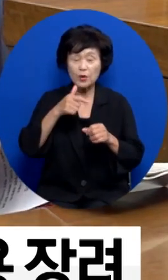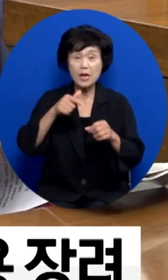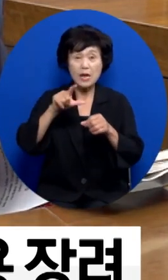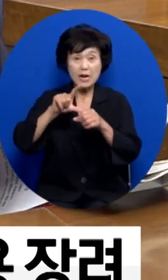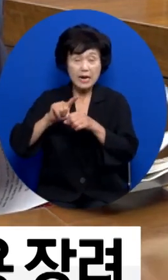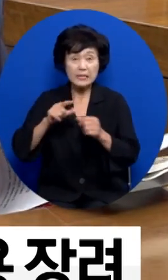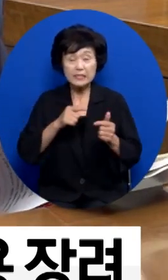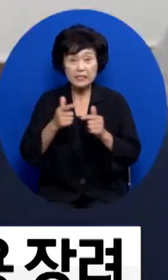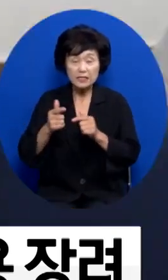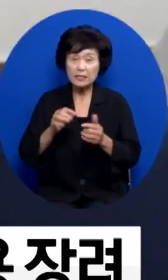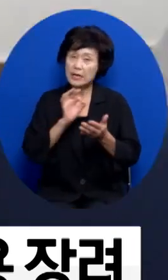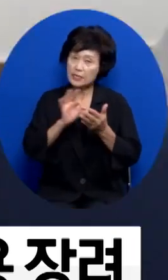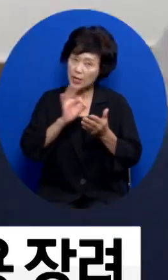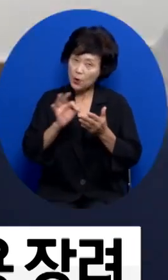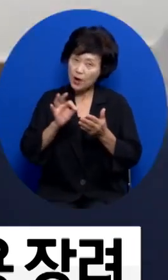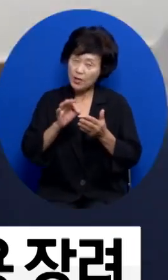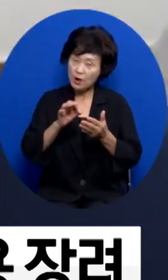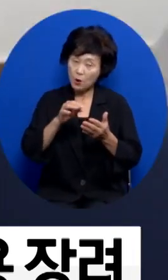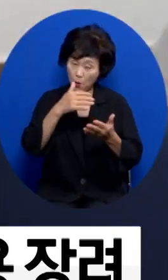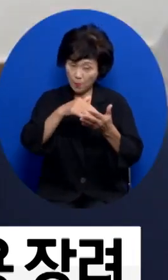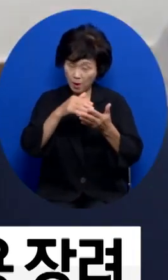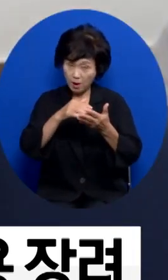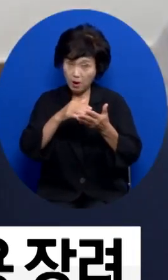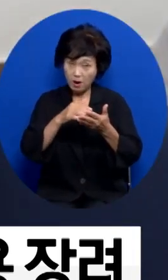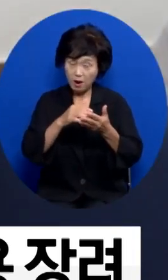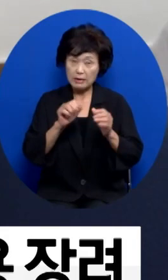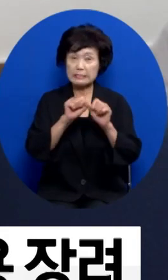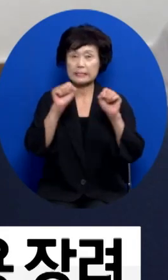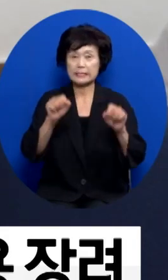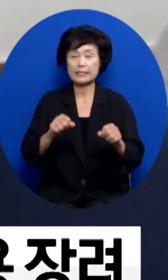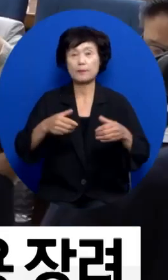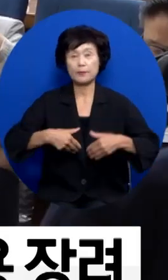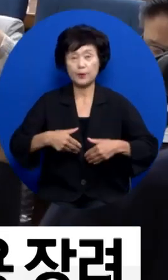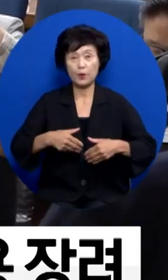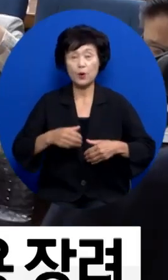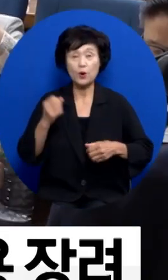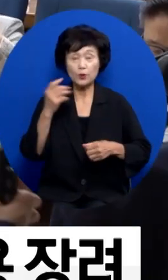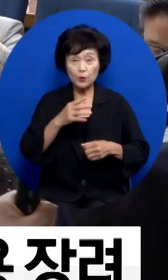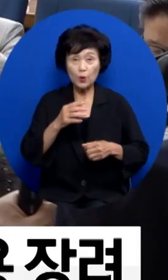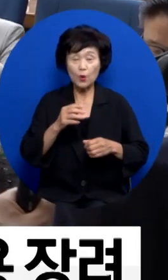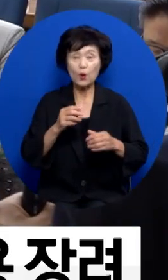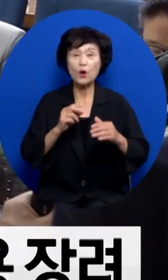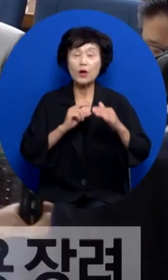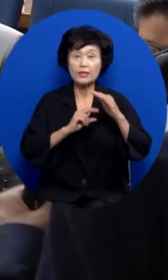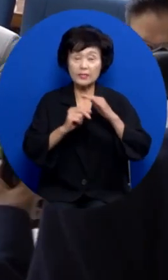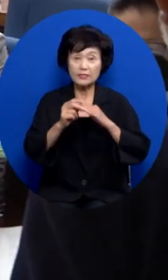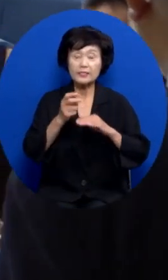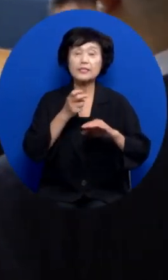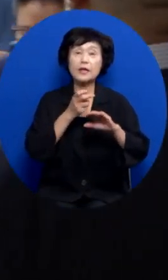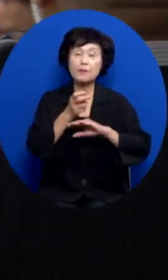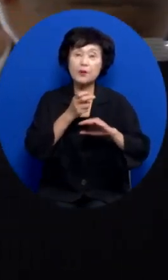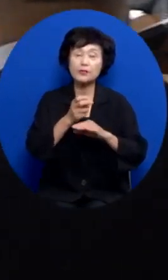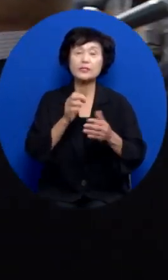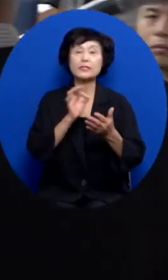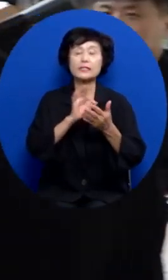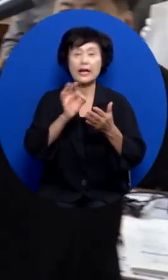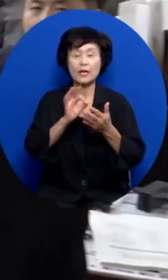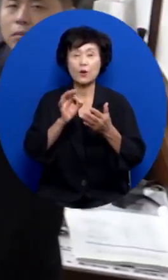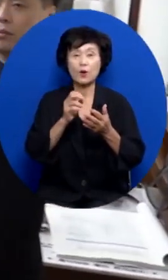얼마나 쓰는지 측정하는 시스템을 구축하길, 교인에게는 대중교통 이용과 스마트폰 사용 자제를 당부하기도